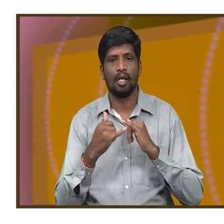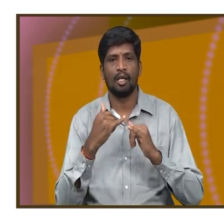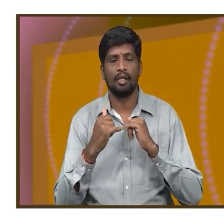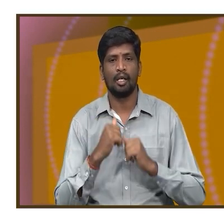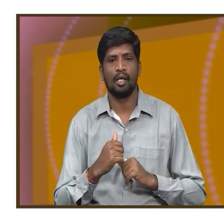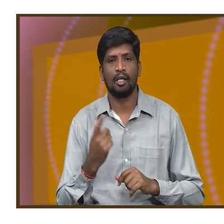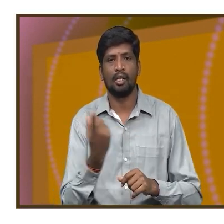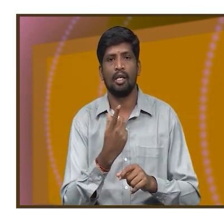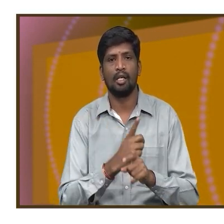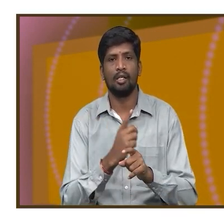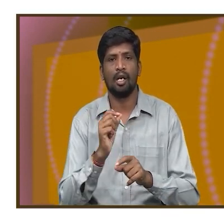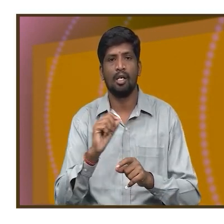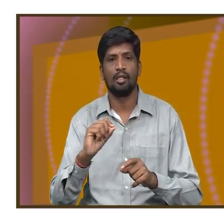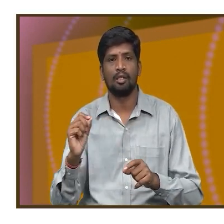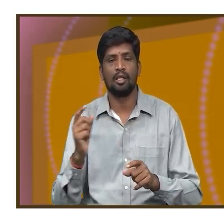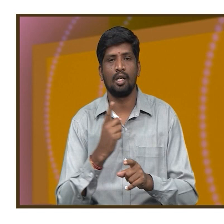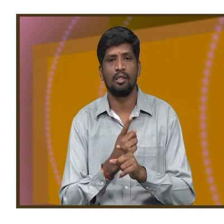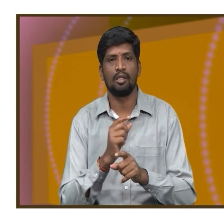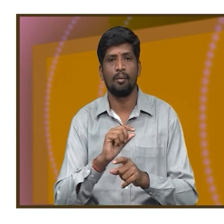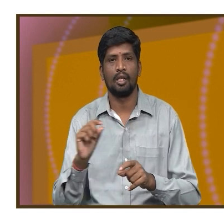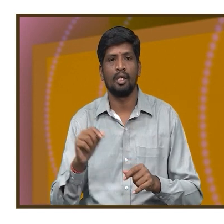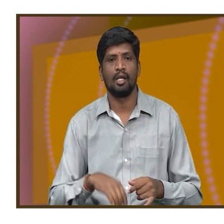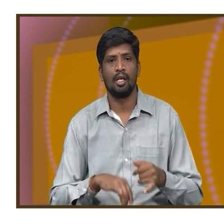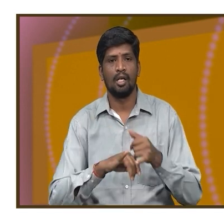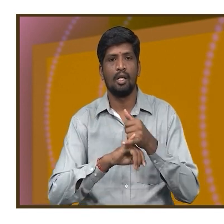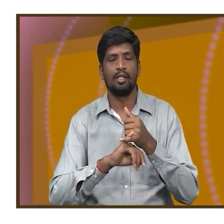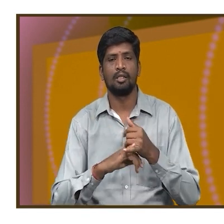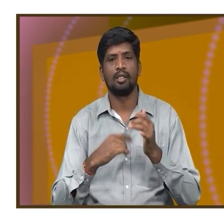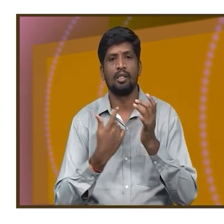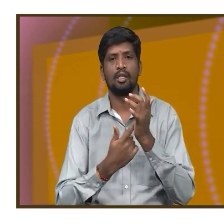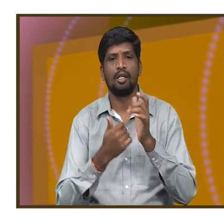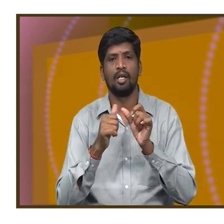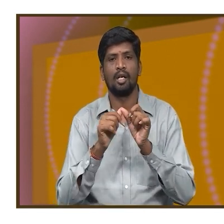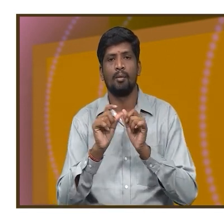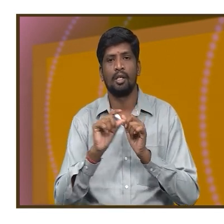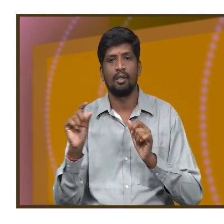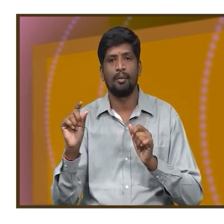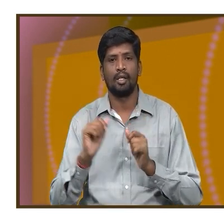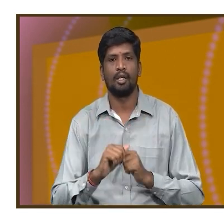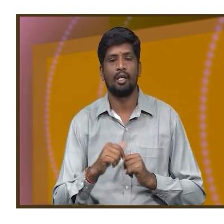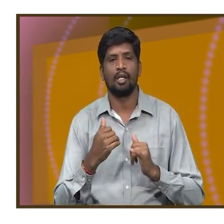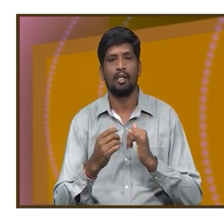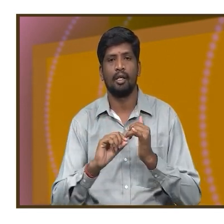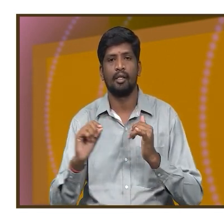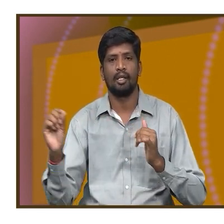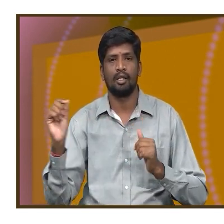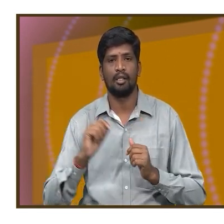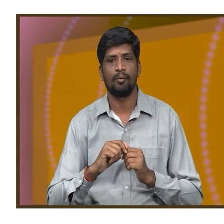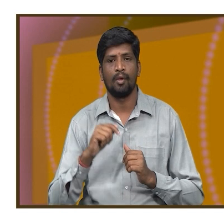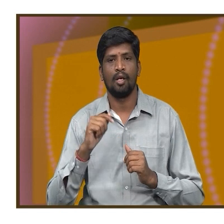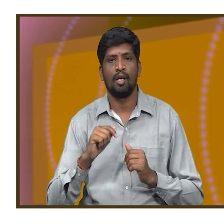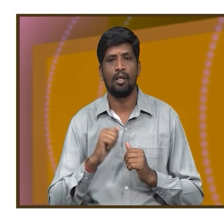முதல் எழுதியவர் யார்னா எஸ் ராமகிருஷ்ணன் அப்படிங்கிறவர் தான் இந்த கதையை எழுதியிருக்கிறாரு. அவர்